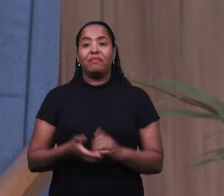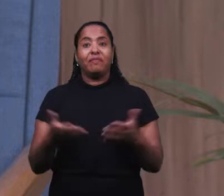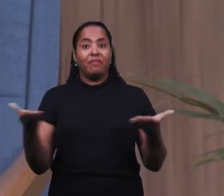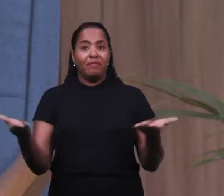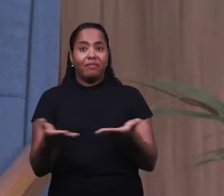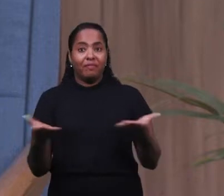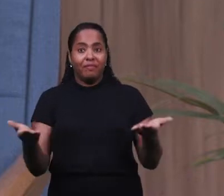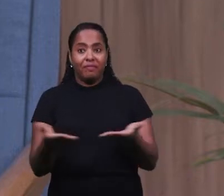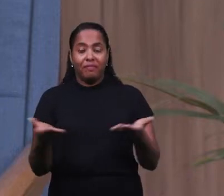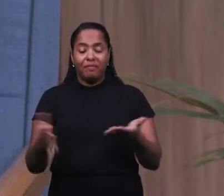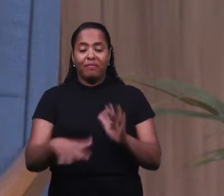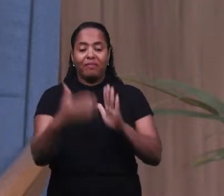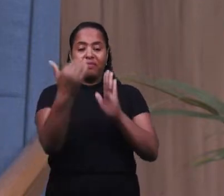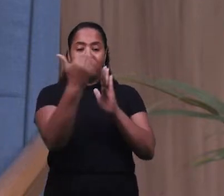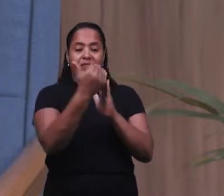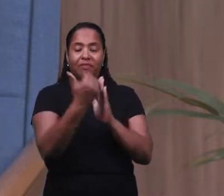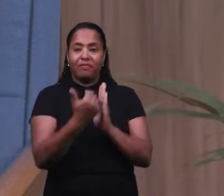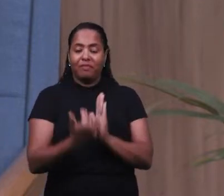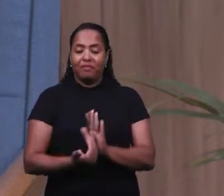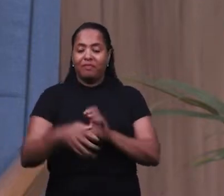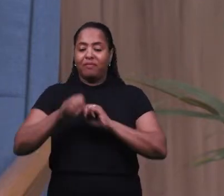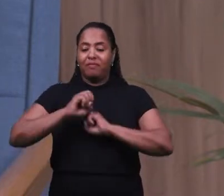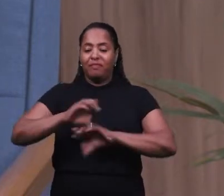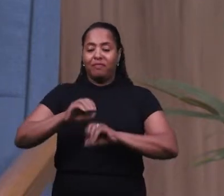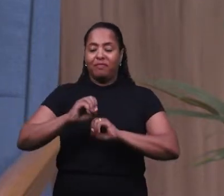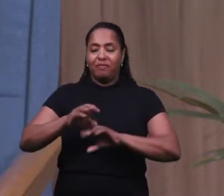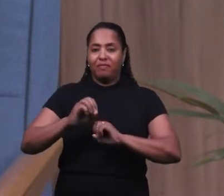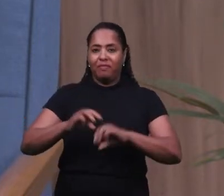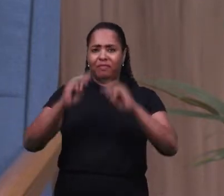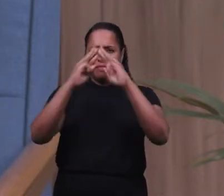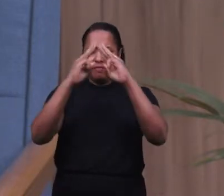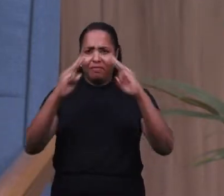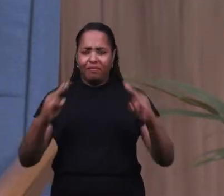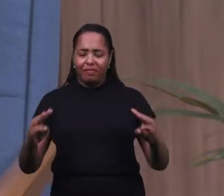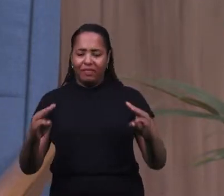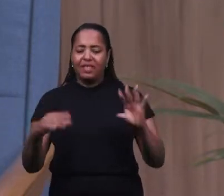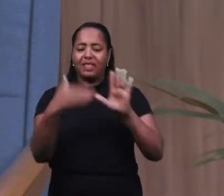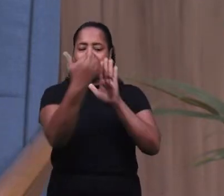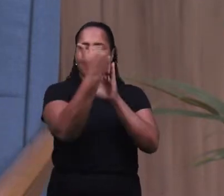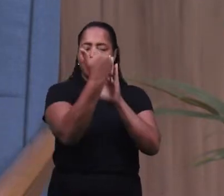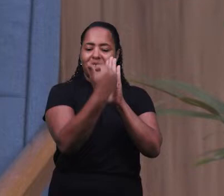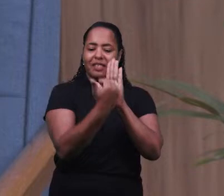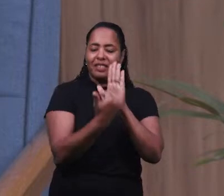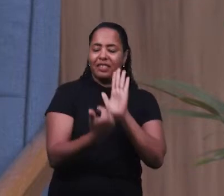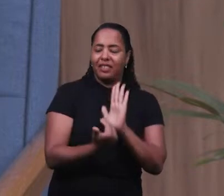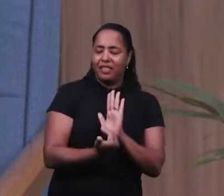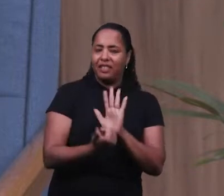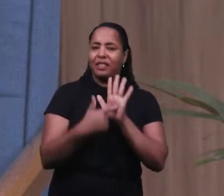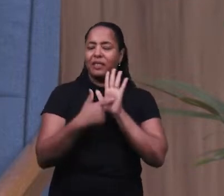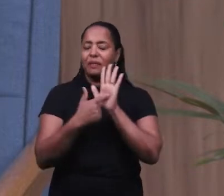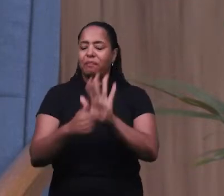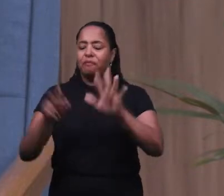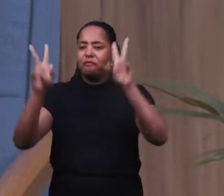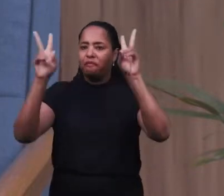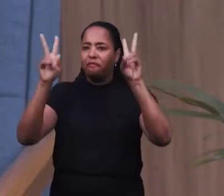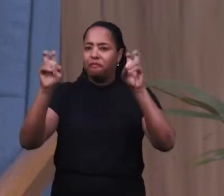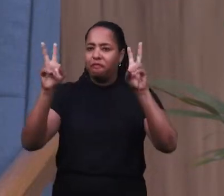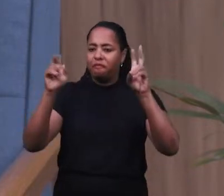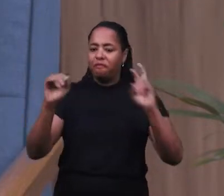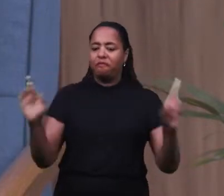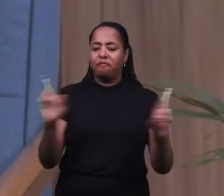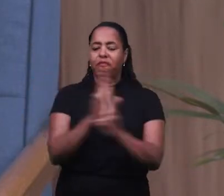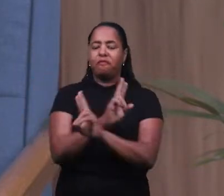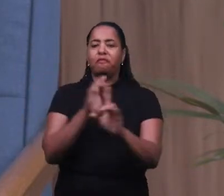Et maintenant, nous commençons la partie Leçon du Manaïm. Vous savez déjà, cette partie, où dans